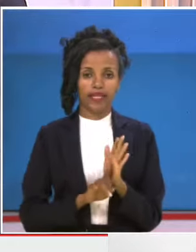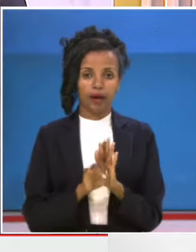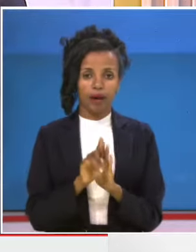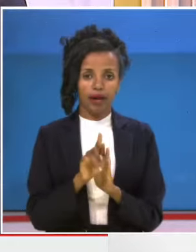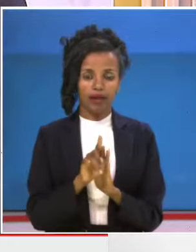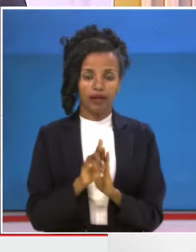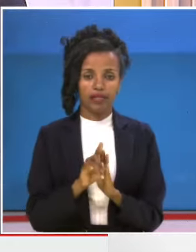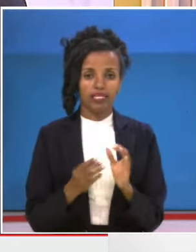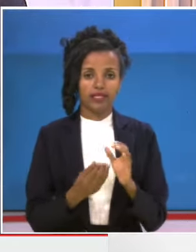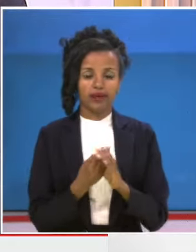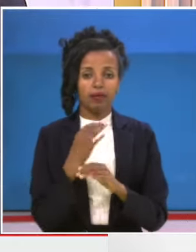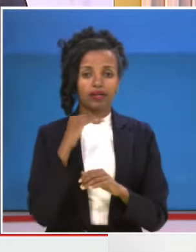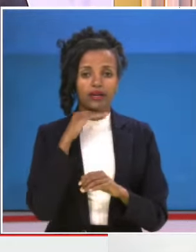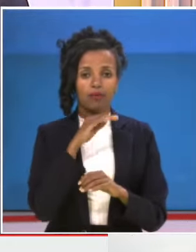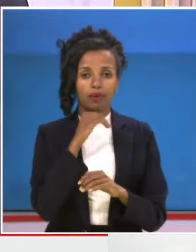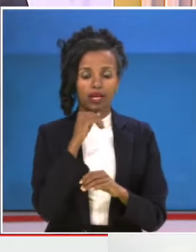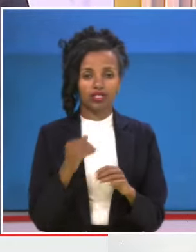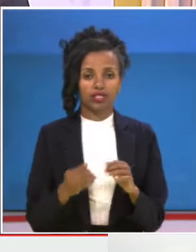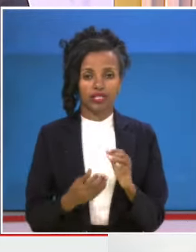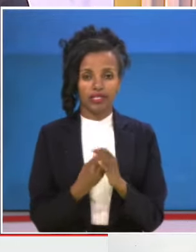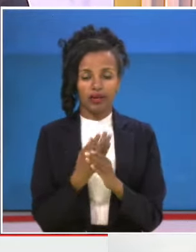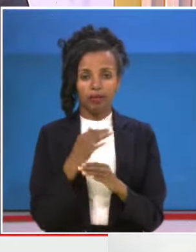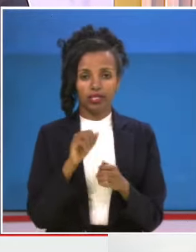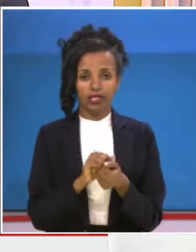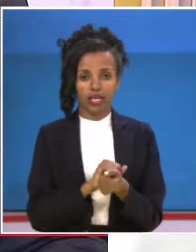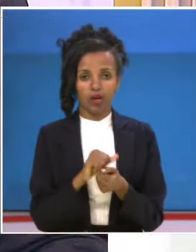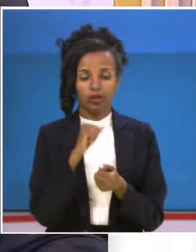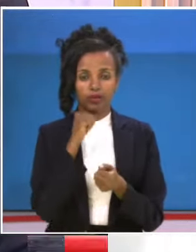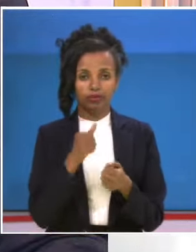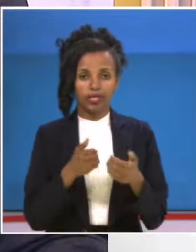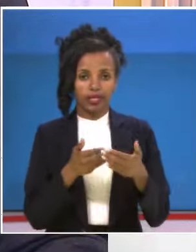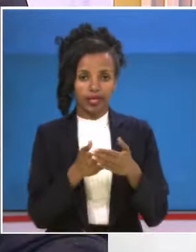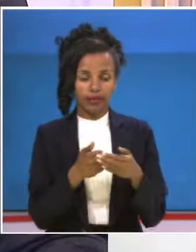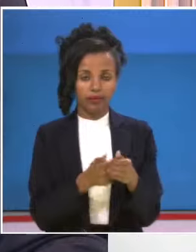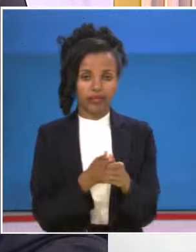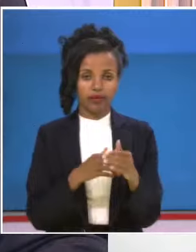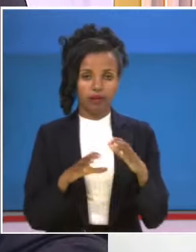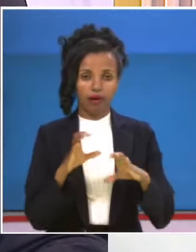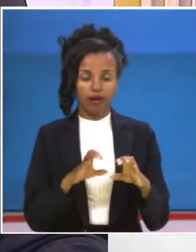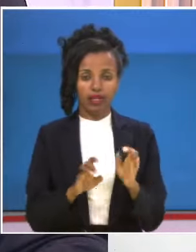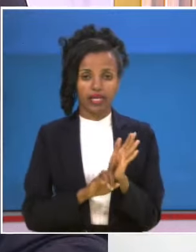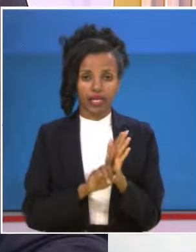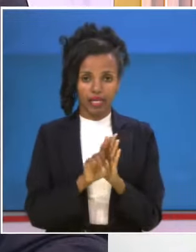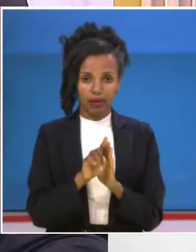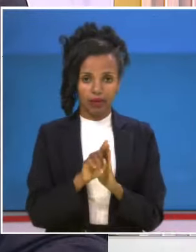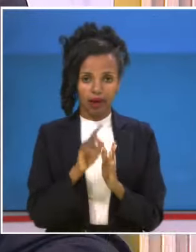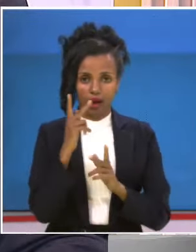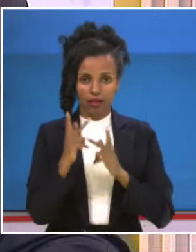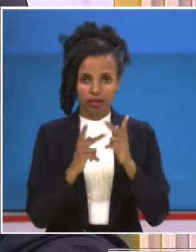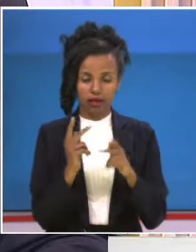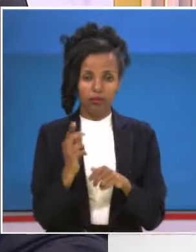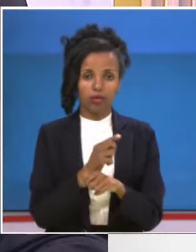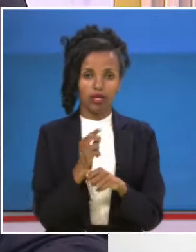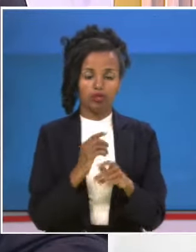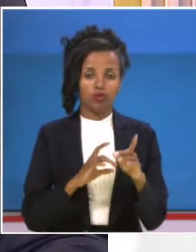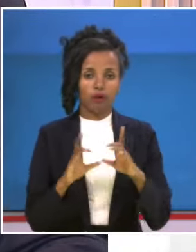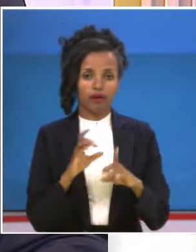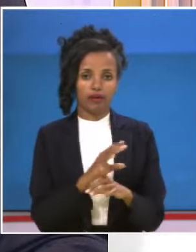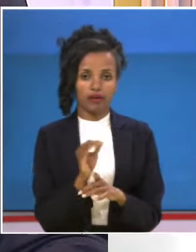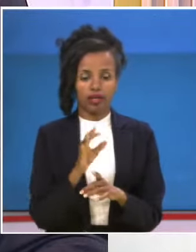ሰብልን እንዳያበላሽ ሰብልን እንዳያወድም ቅርብ ክትትል ማድረግ የተባይ አሰሳ በየዕለቱ ማድረግና